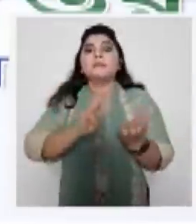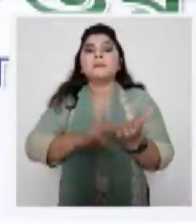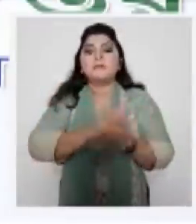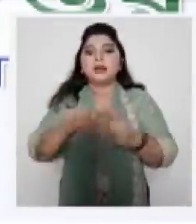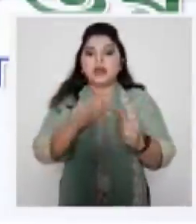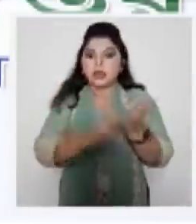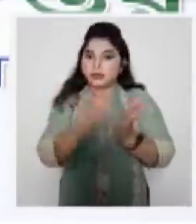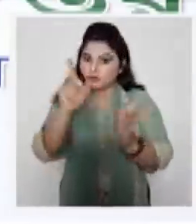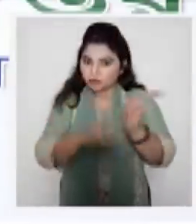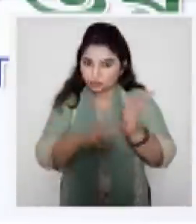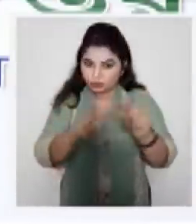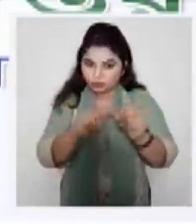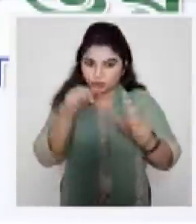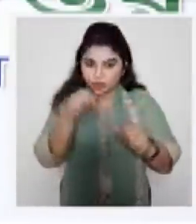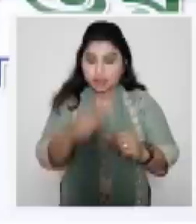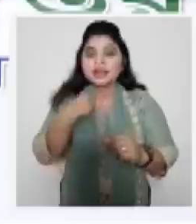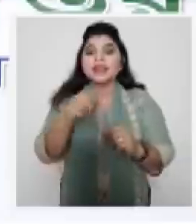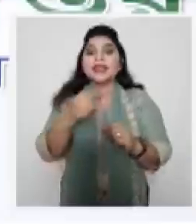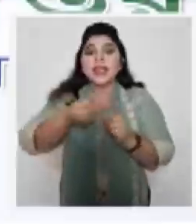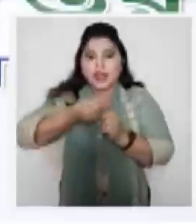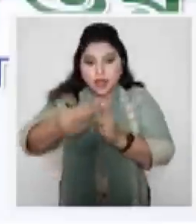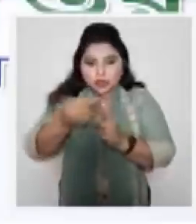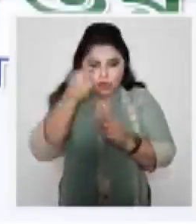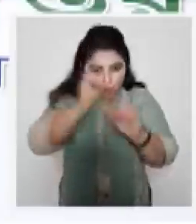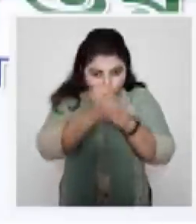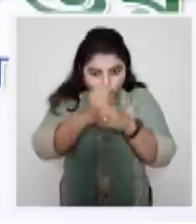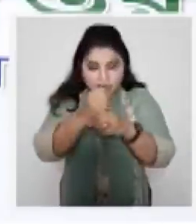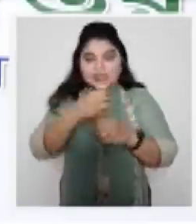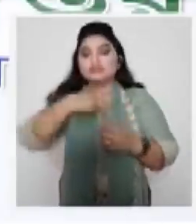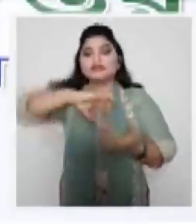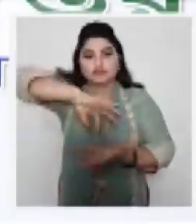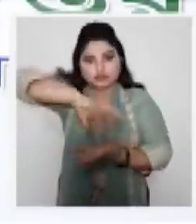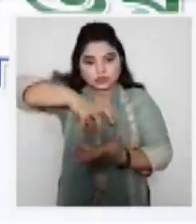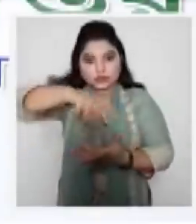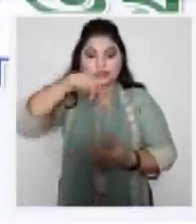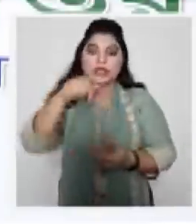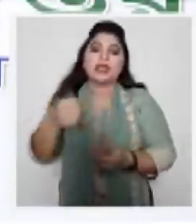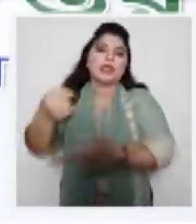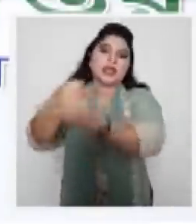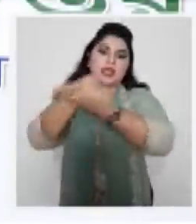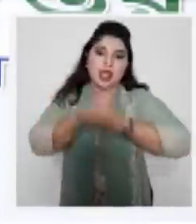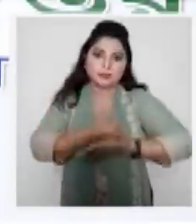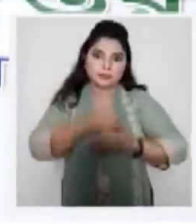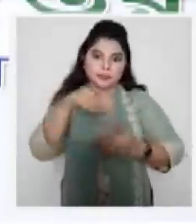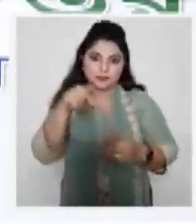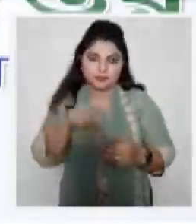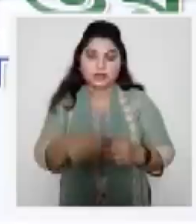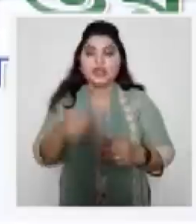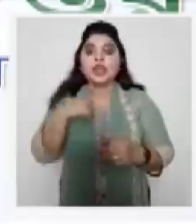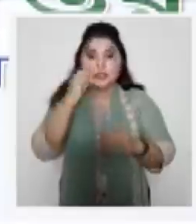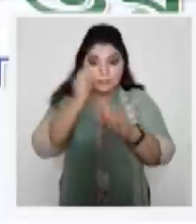এবং চেয়ারম্যান মহোদয় মামুনুর রশিদ খানকে। এই পিসিআর মেশিন এবং কিট আমাদের